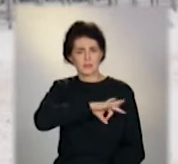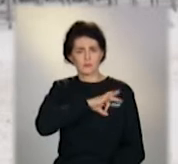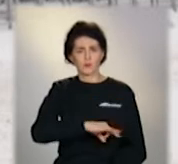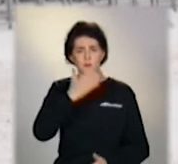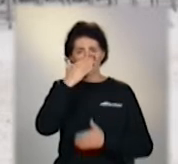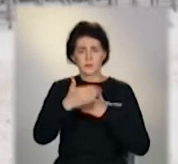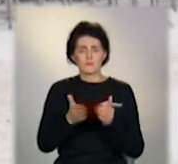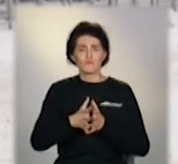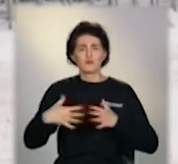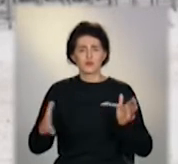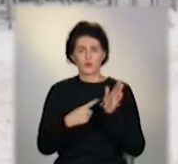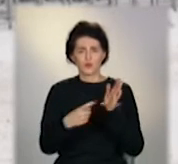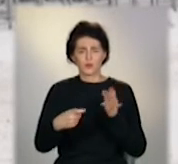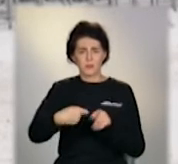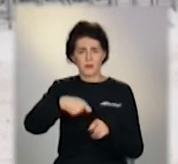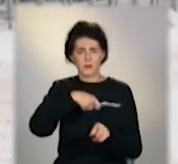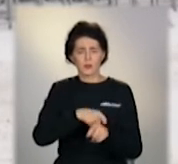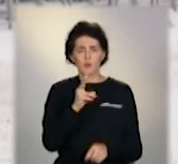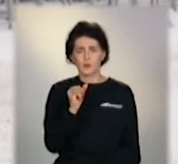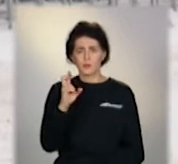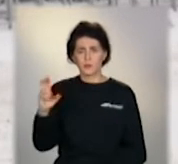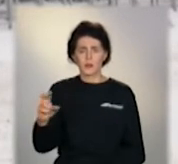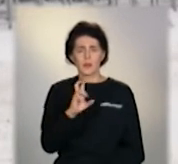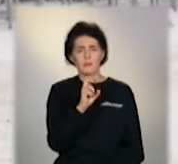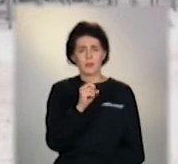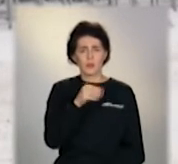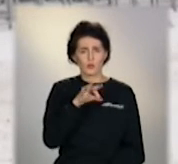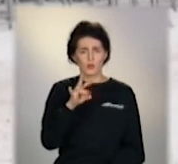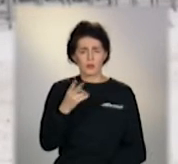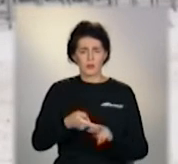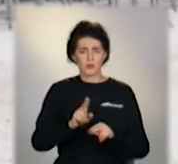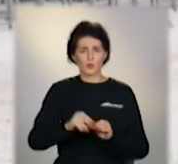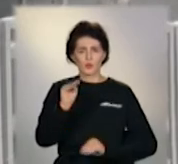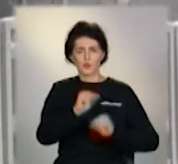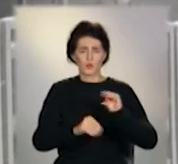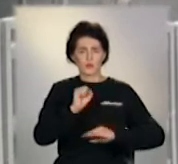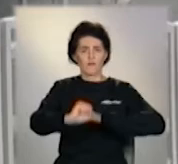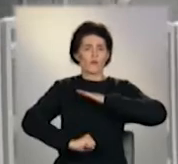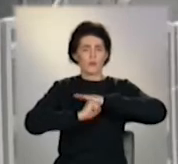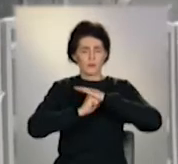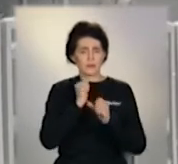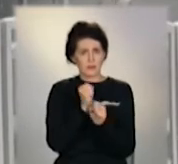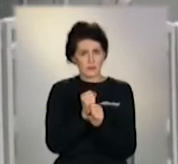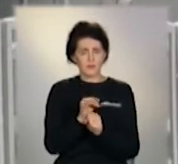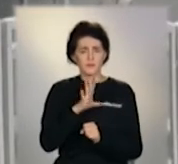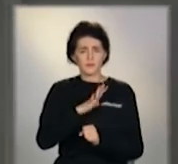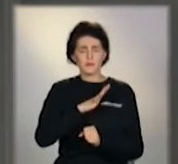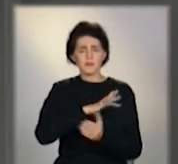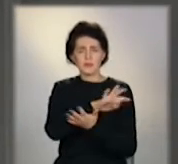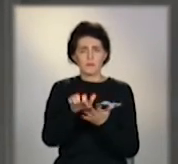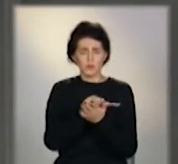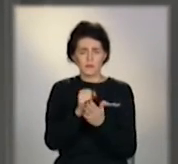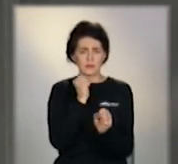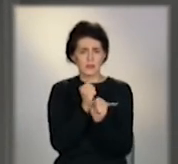600 метрів кубічних бетону для устройства фундаментів. Было смонтировано более